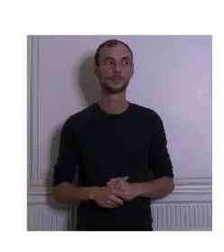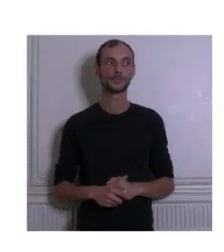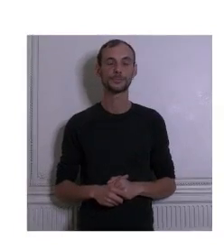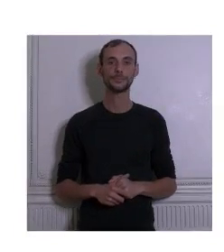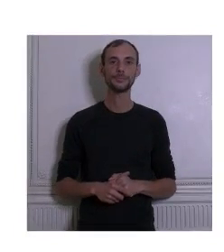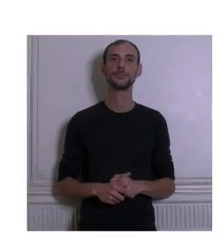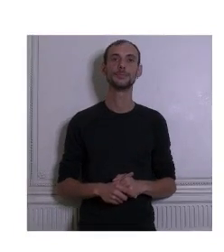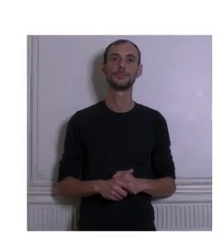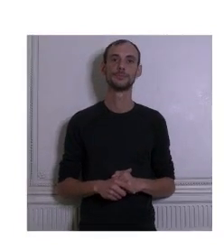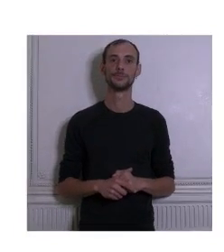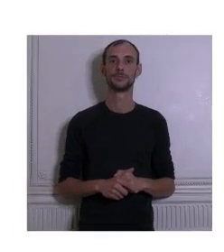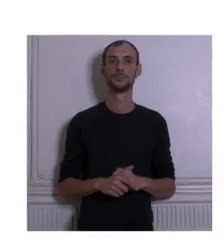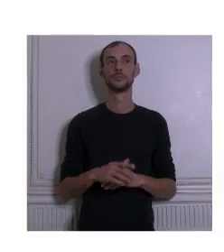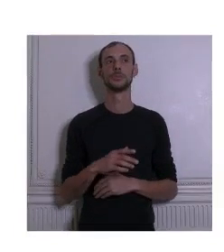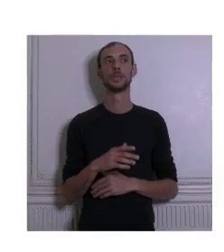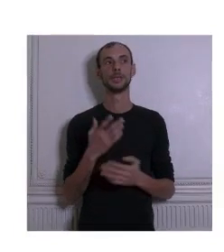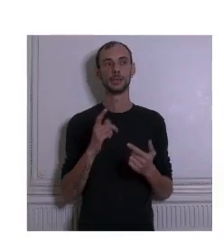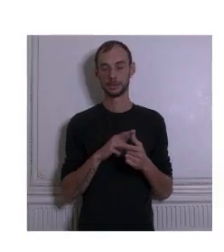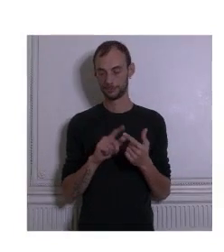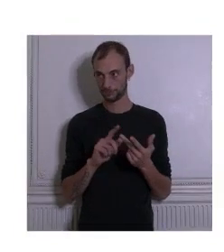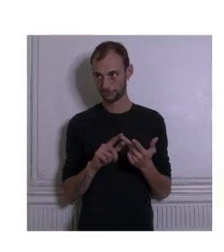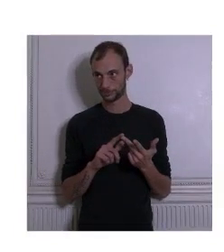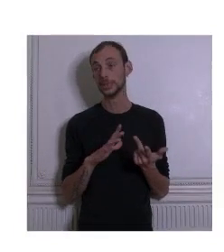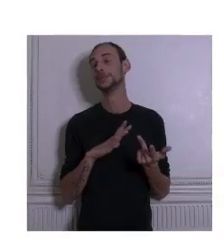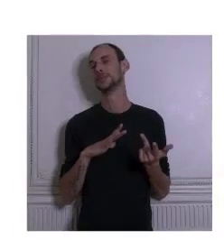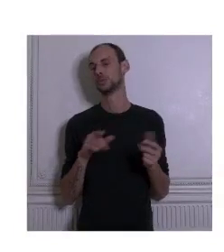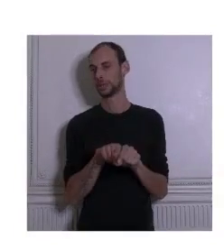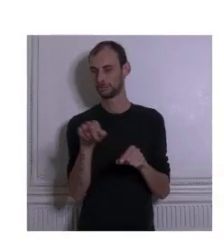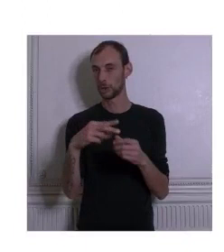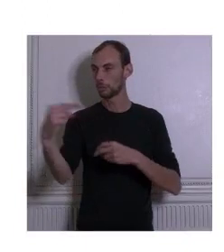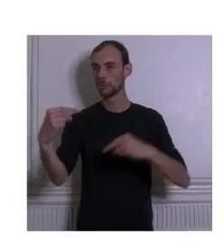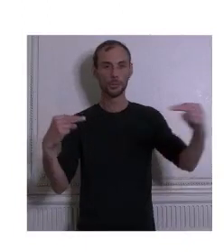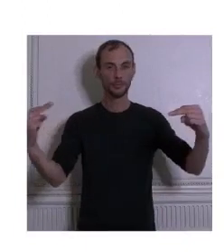Vous faites partie du groupe de travail déplacement, l'opposition.